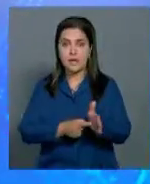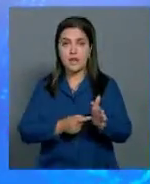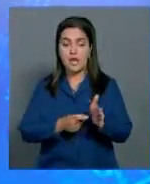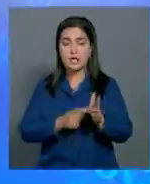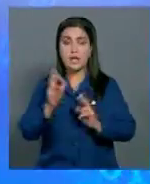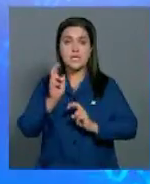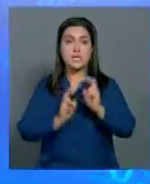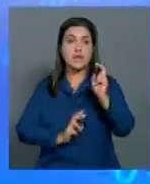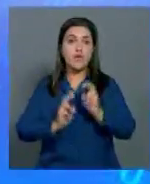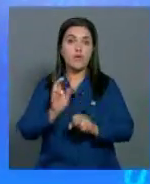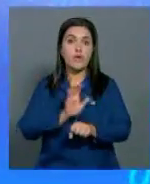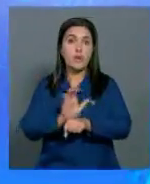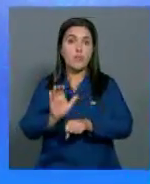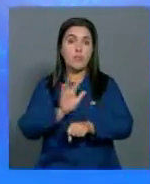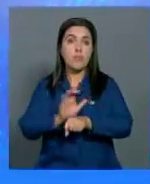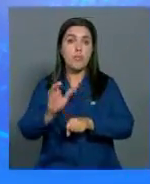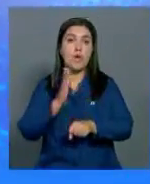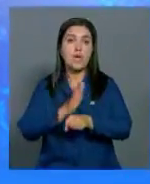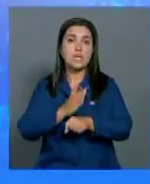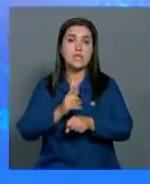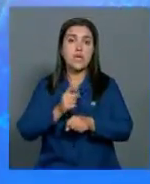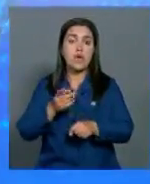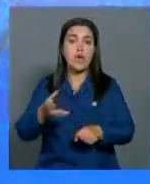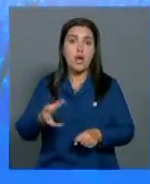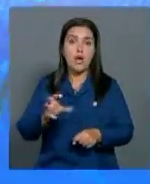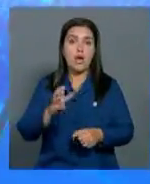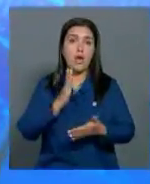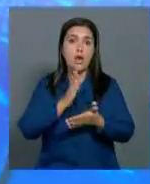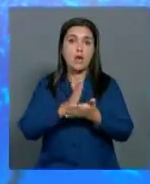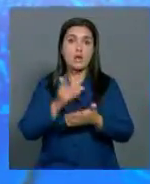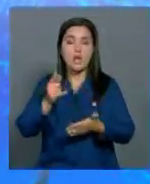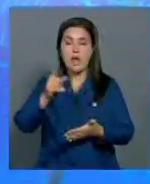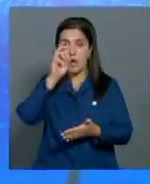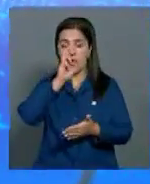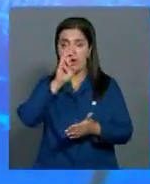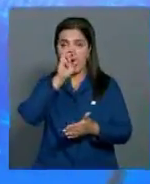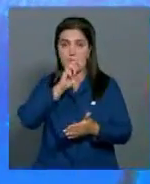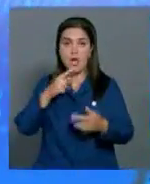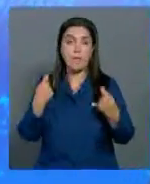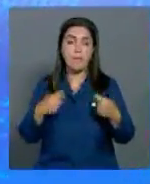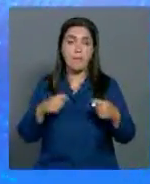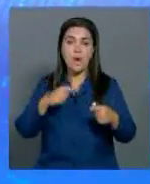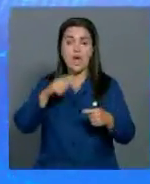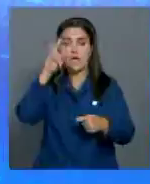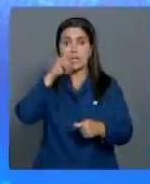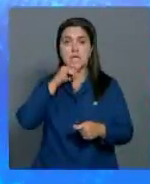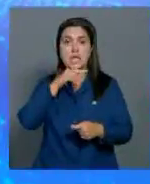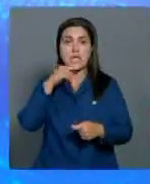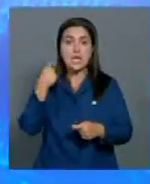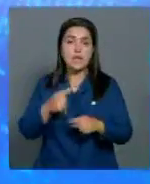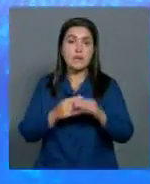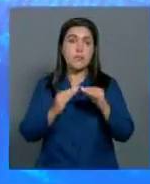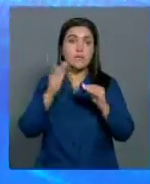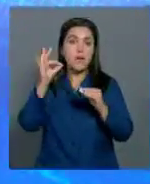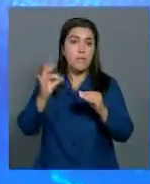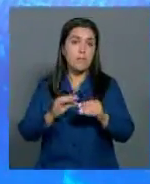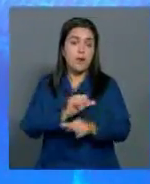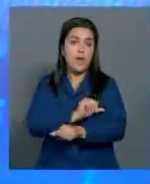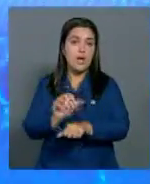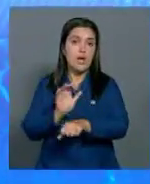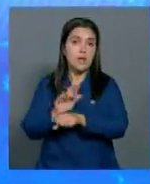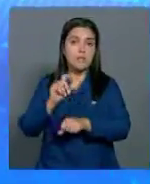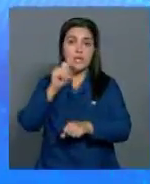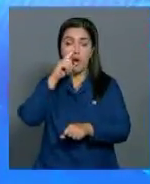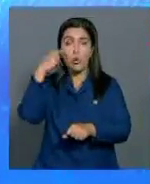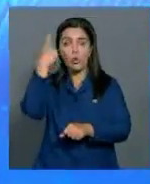Карагандинский завод по производству шаровых кранов вышел на нефтяной рынок Казахстана и России. 10% своей продукции предприятие поставляет на экспорт. За год